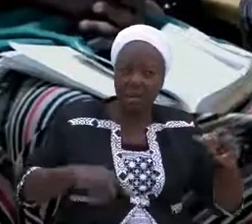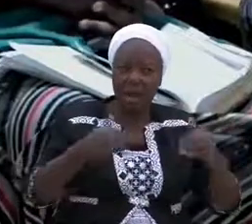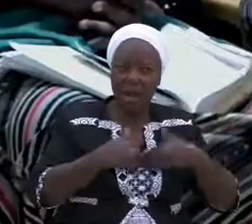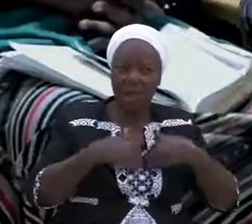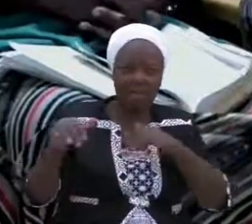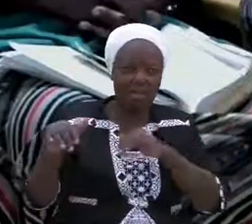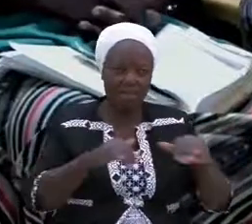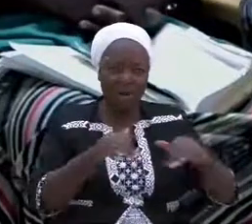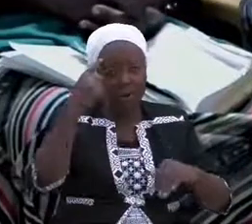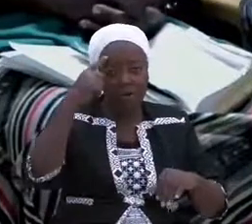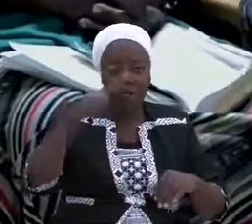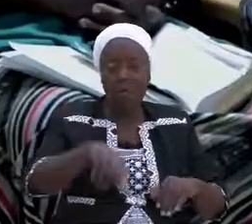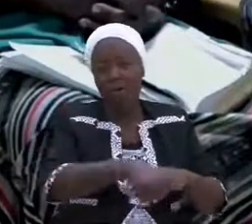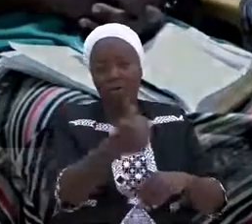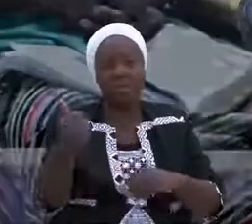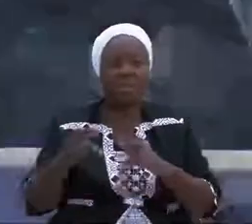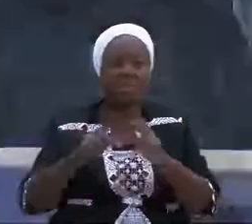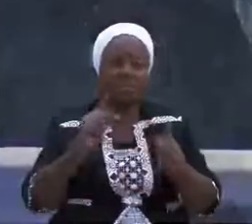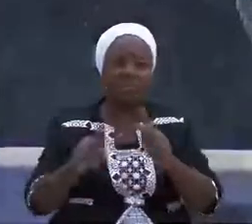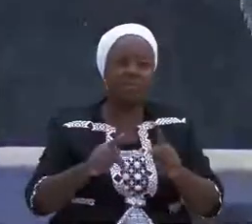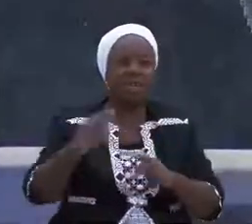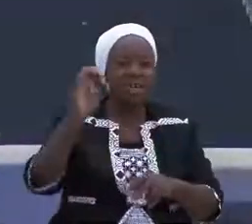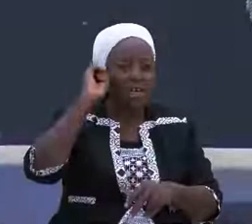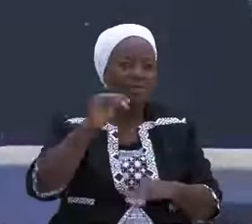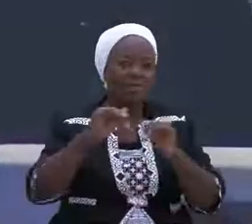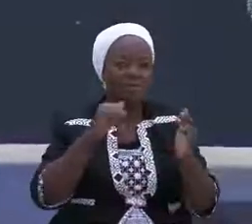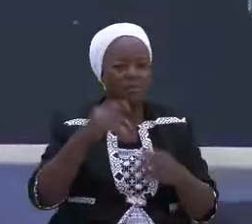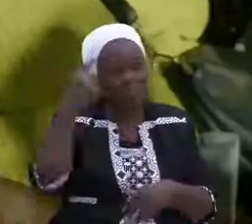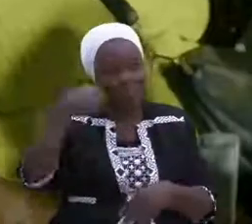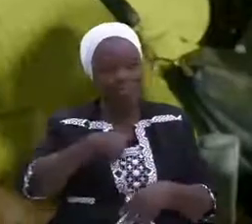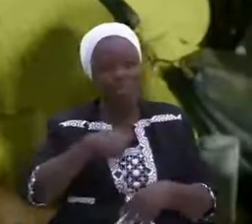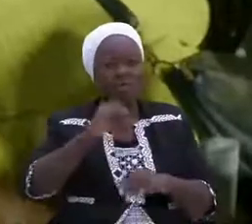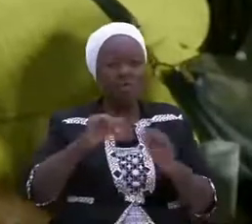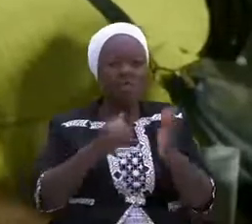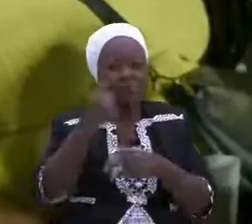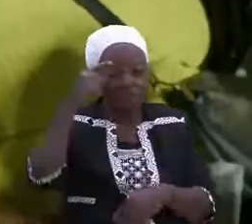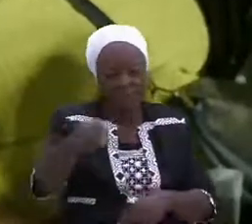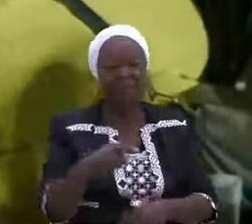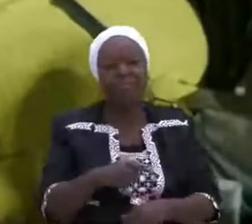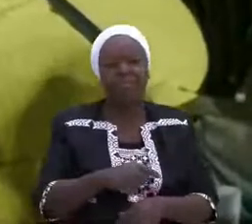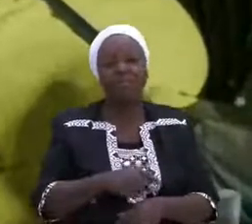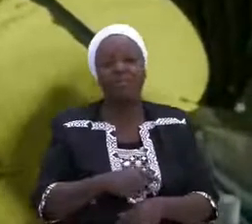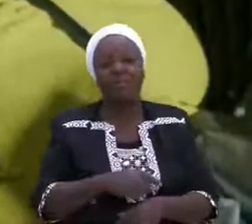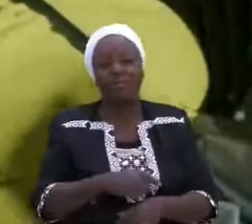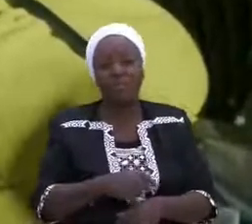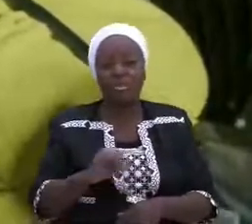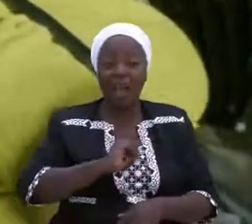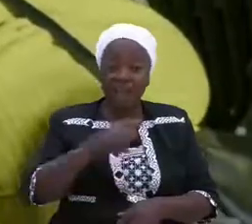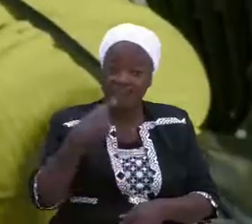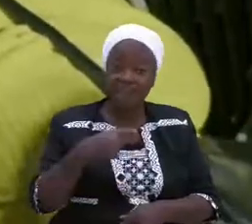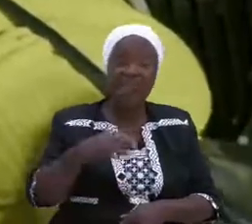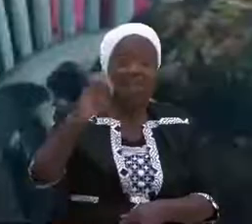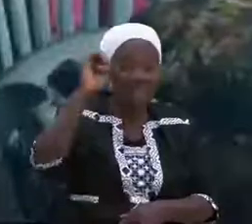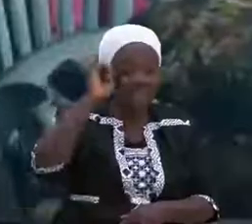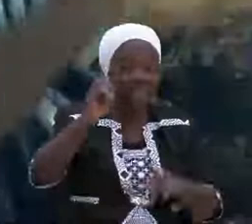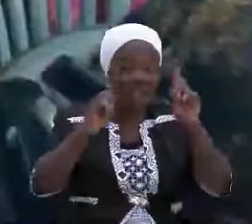fait pour les autres, il le fera pour moi et il le fera pour toi. J'ai dit, il le fera pour